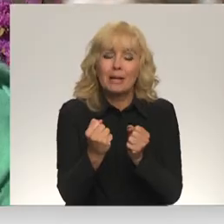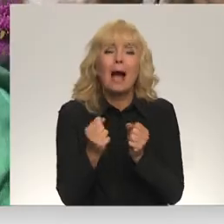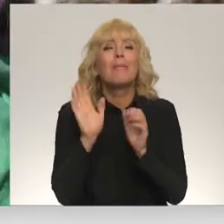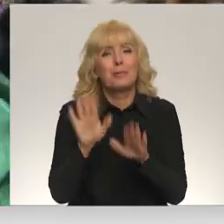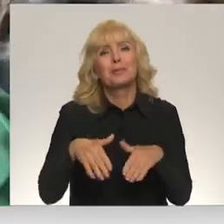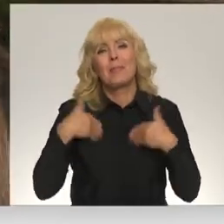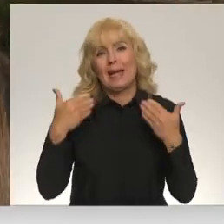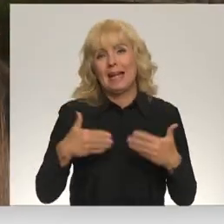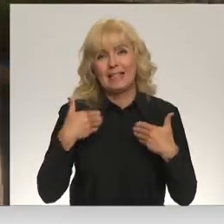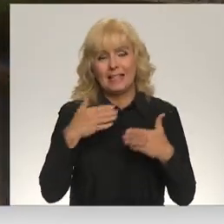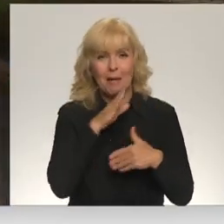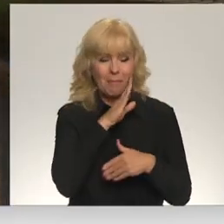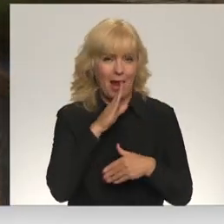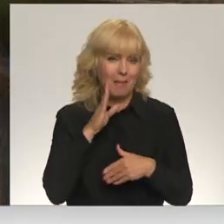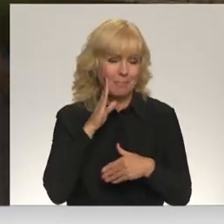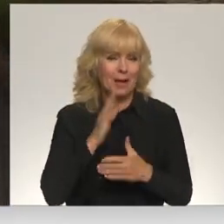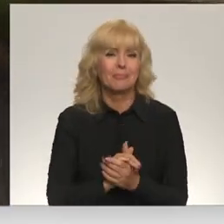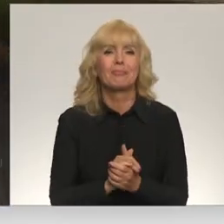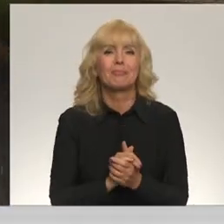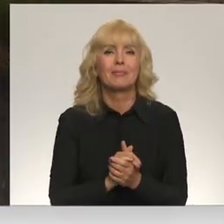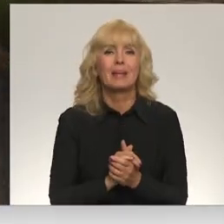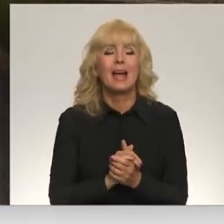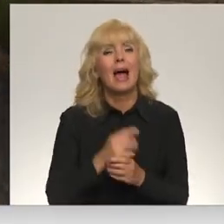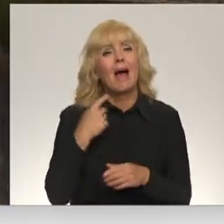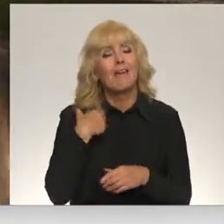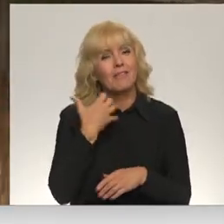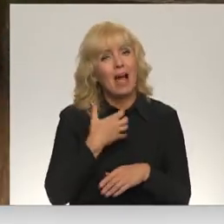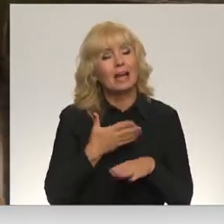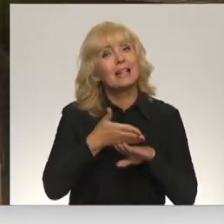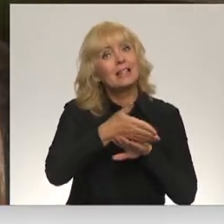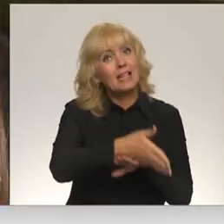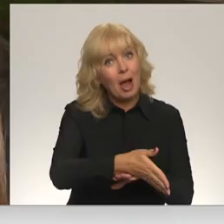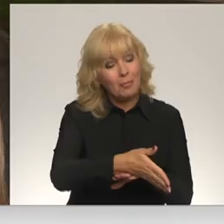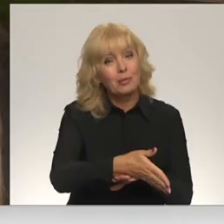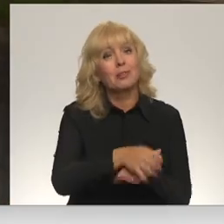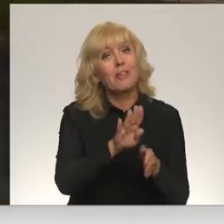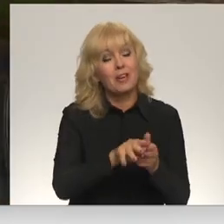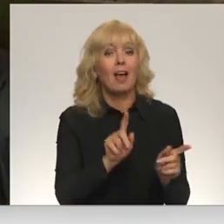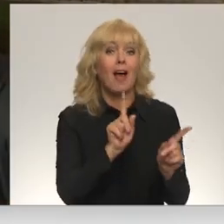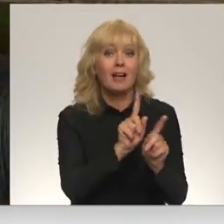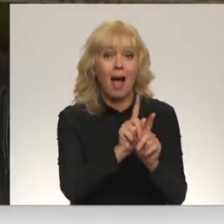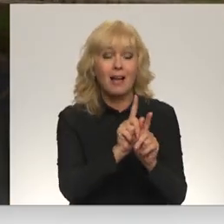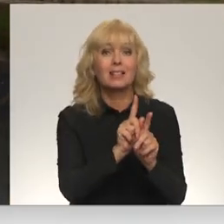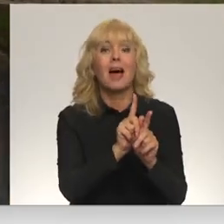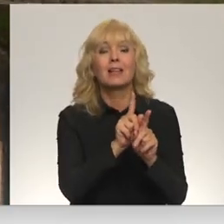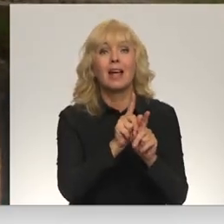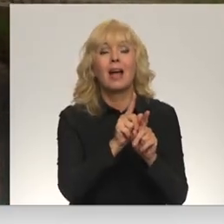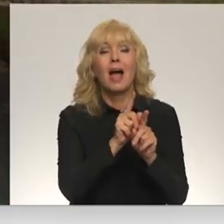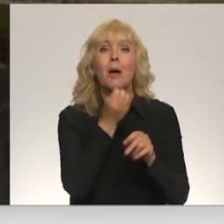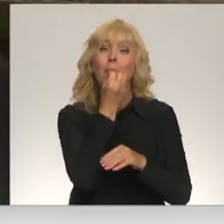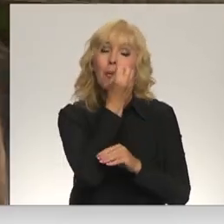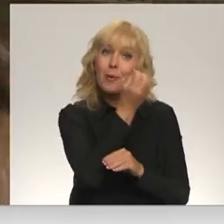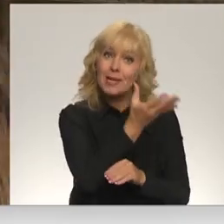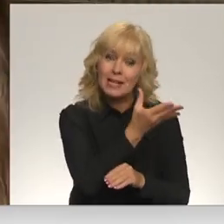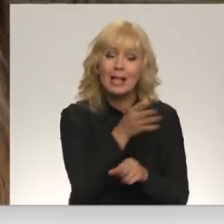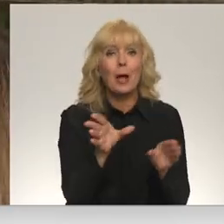priecīga paliek. Es domāju, ka jāizbrauc ciemos un vienkārši jāstiek un jāapsveic puķītēm un jāpavada